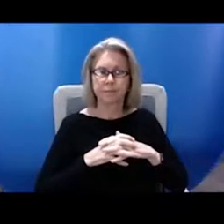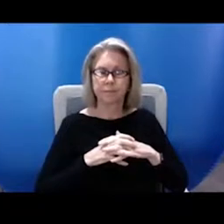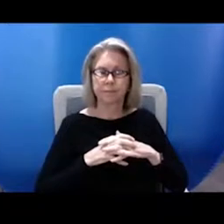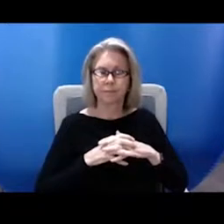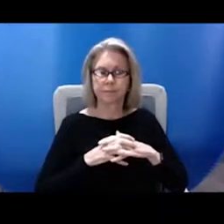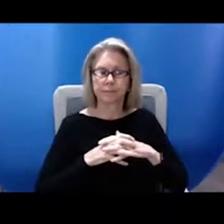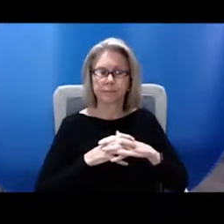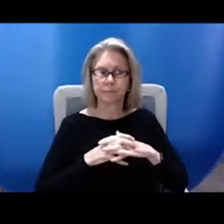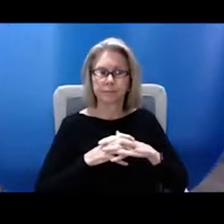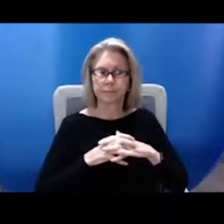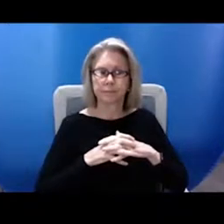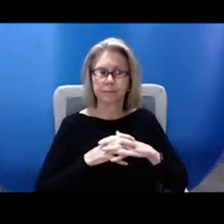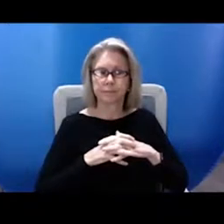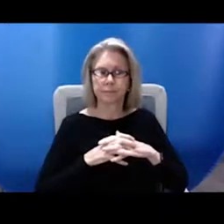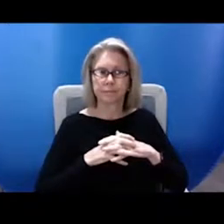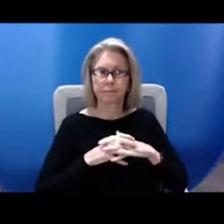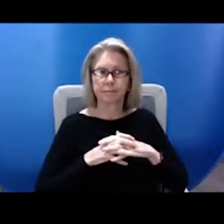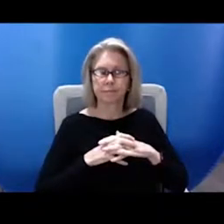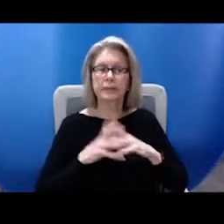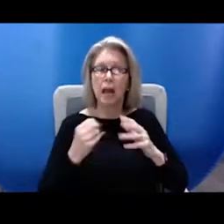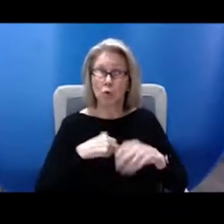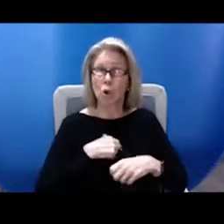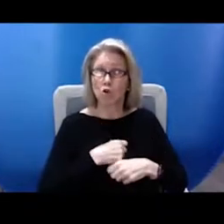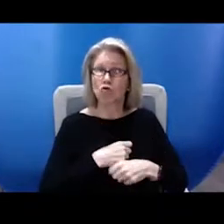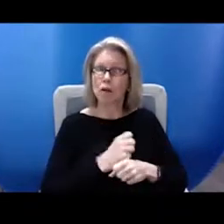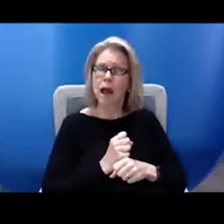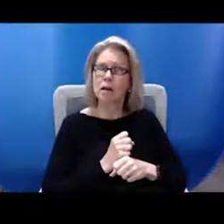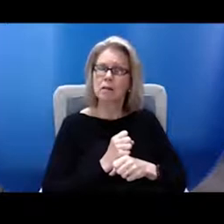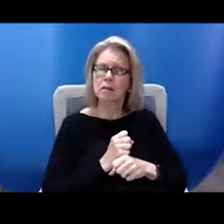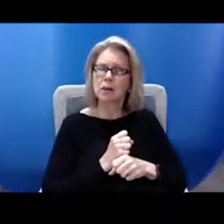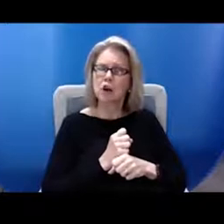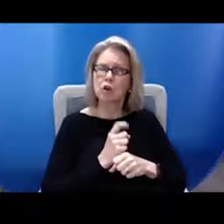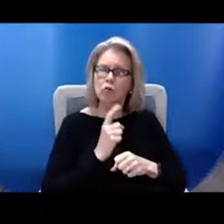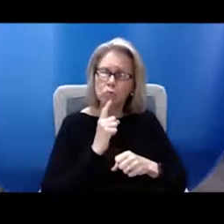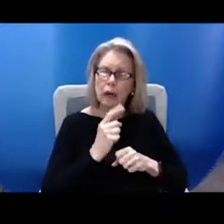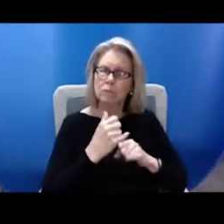dan teman-teman saya gitu, juga